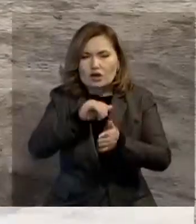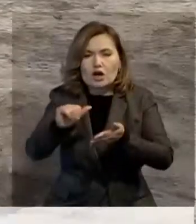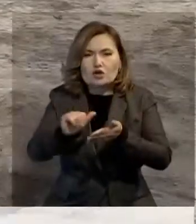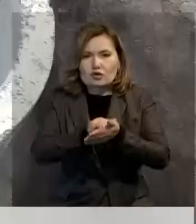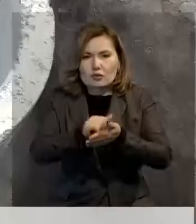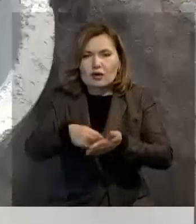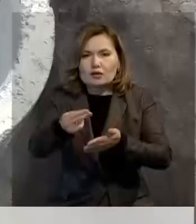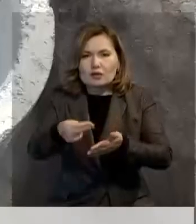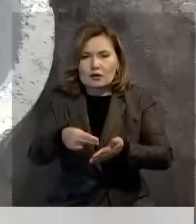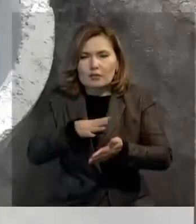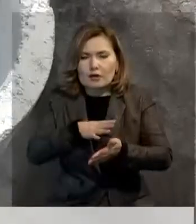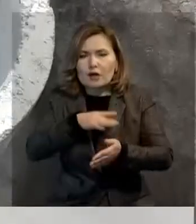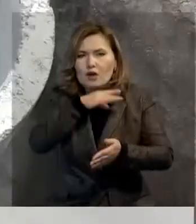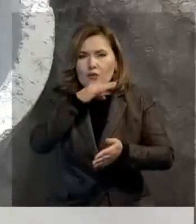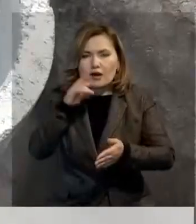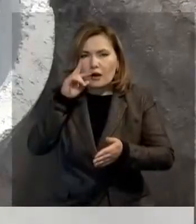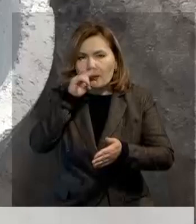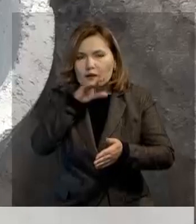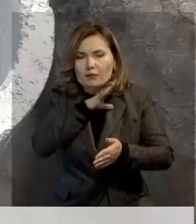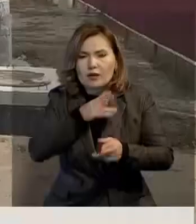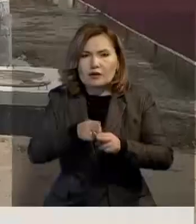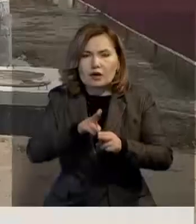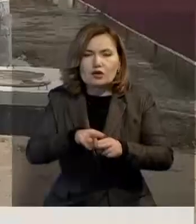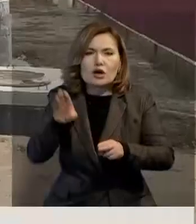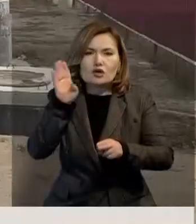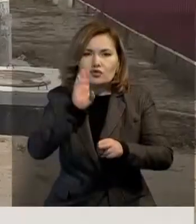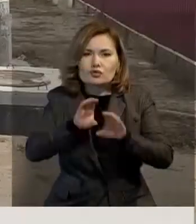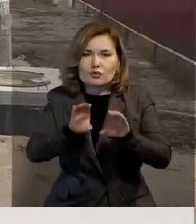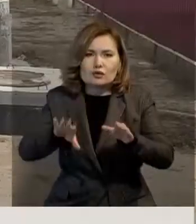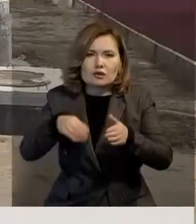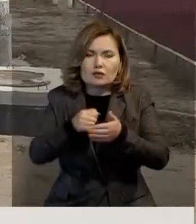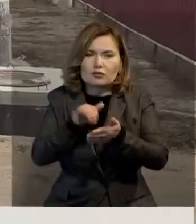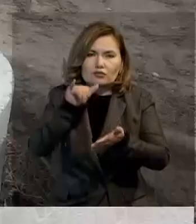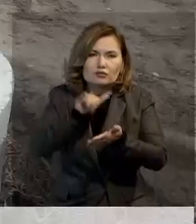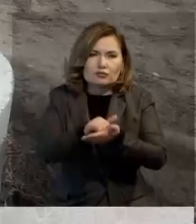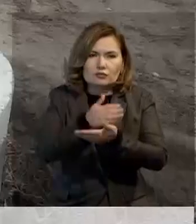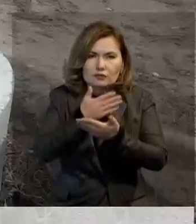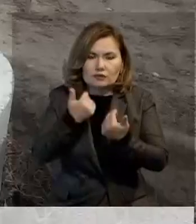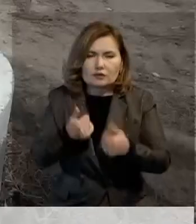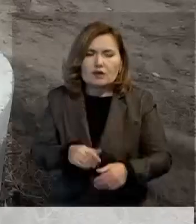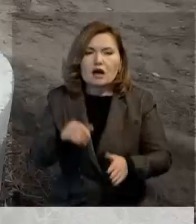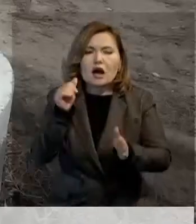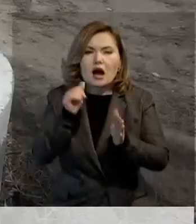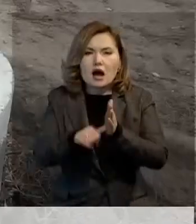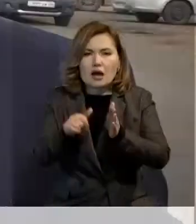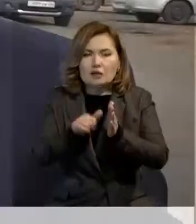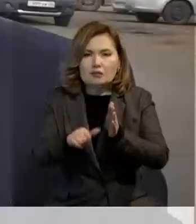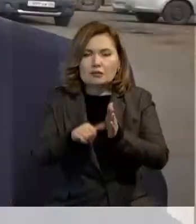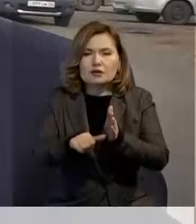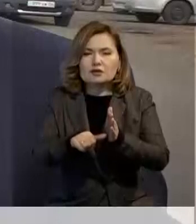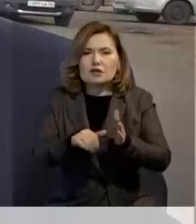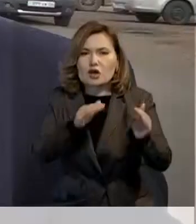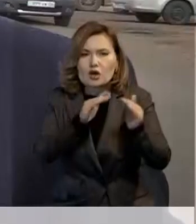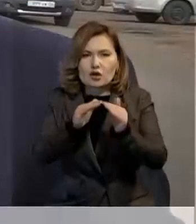жасақталған. Бірақ кеткен қателіктердің кесірінен қазір оған толықтырулар енгізіліп жатыр. Бізде 60 шақтың үстіндегі үй